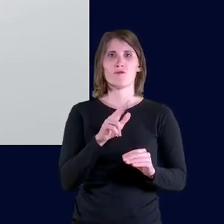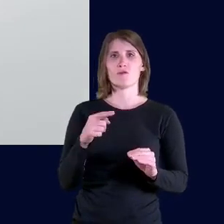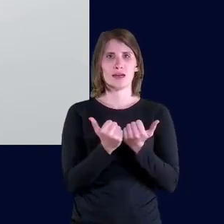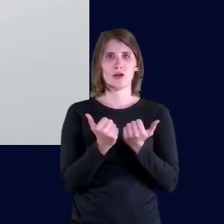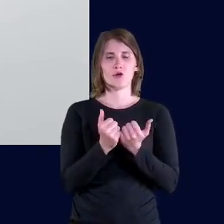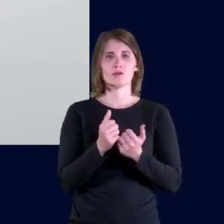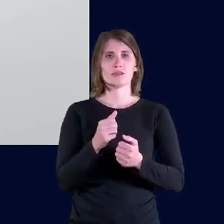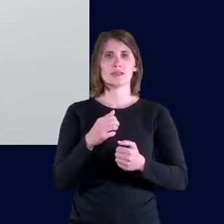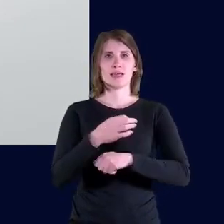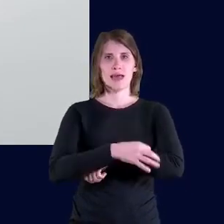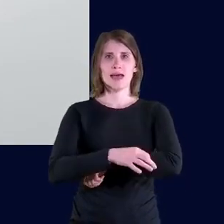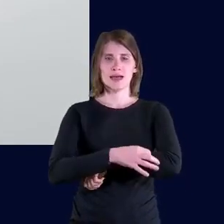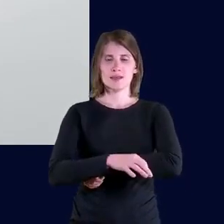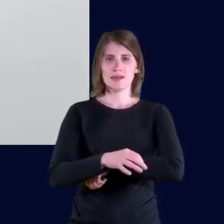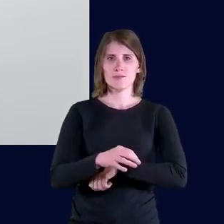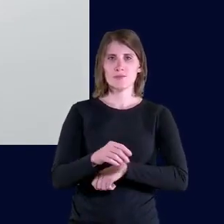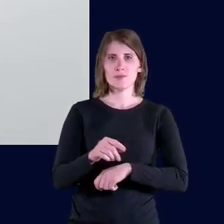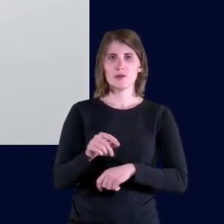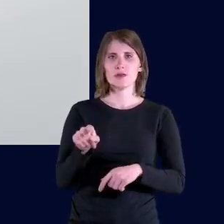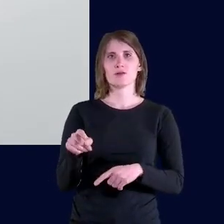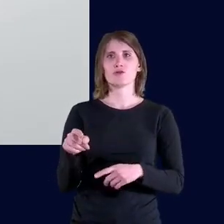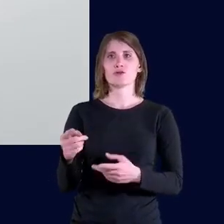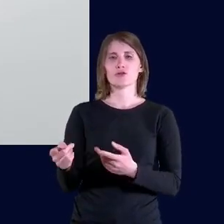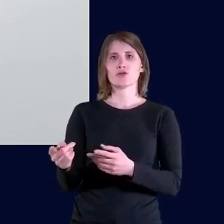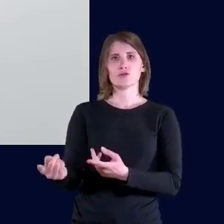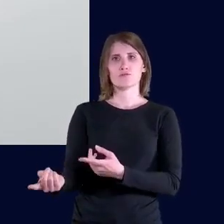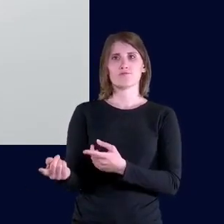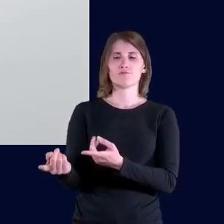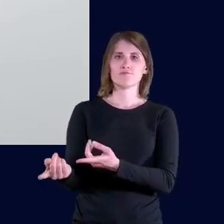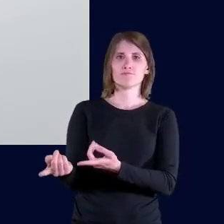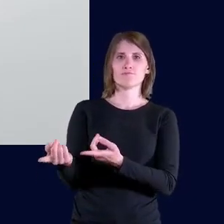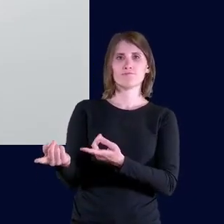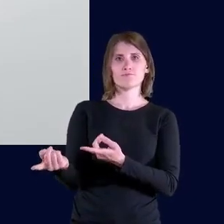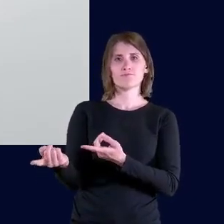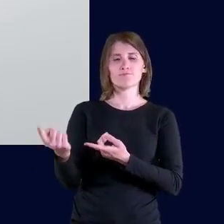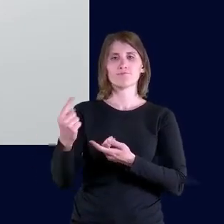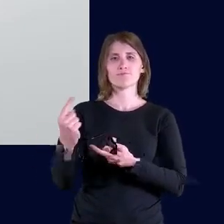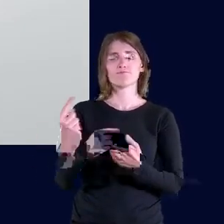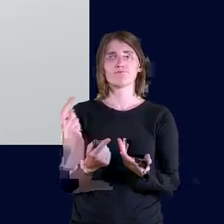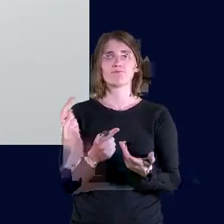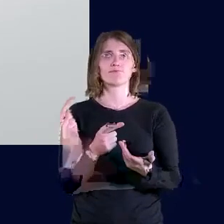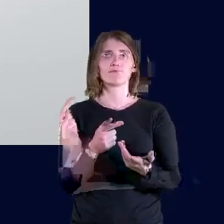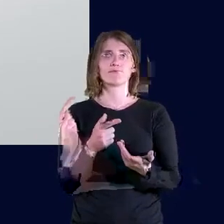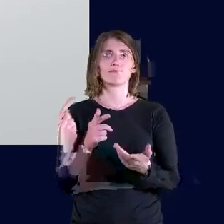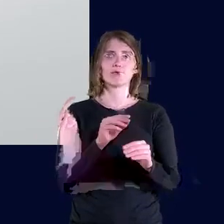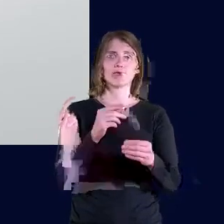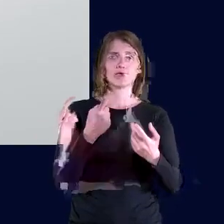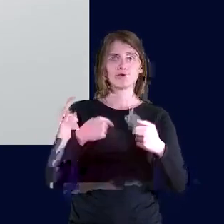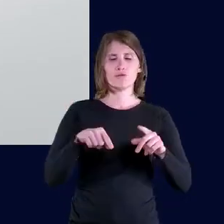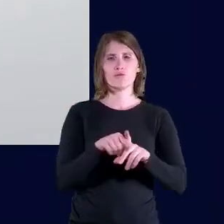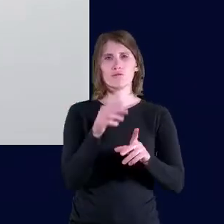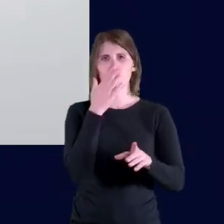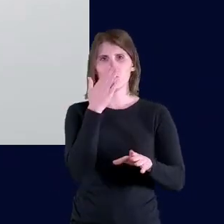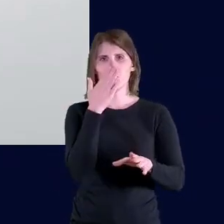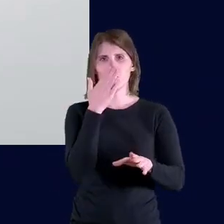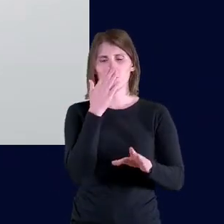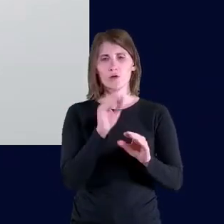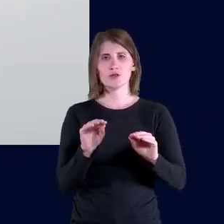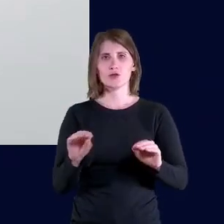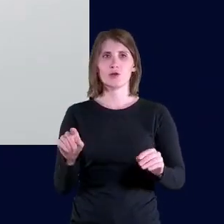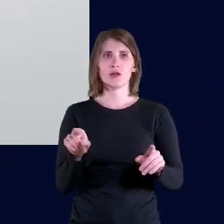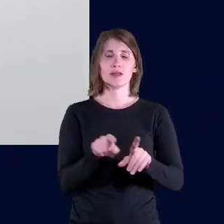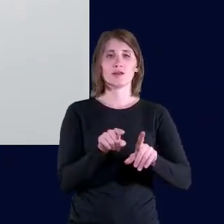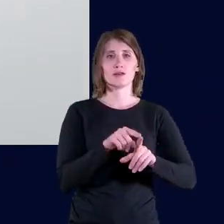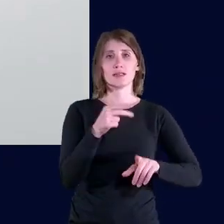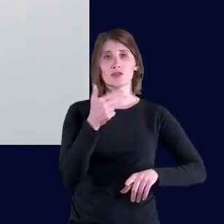czyli Proces rekrutacji jak w ogóle przebiega Somalii realizacja szkolenia jaka